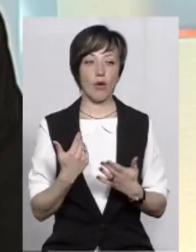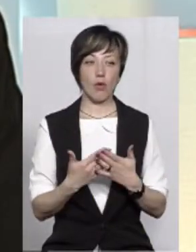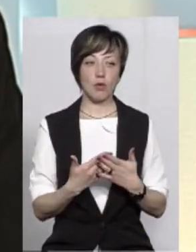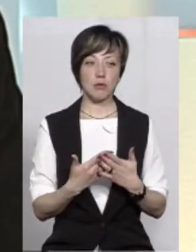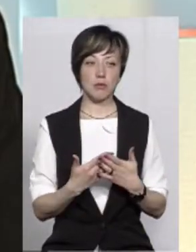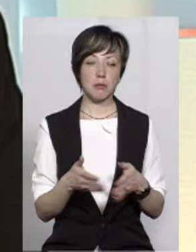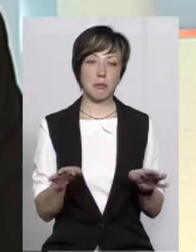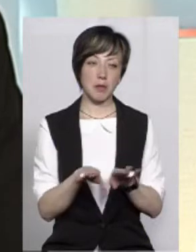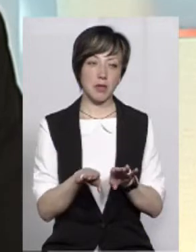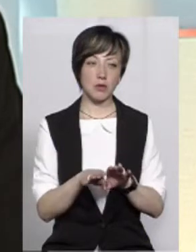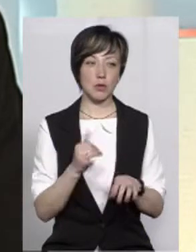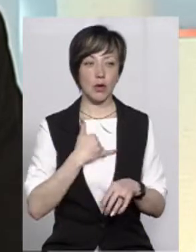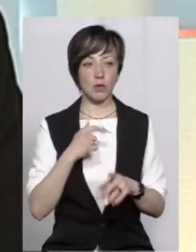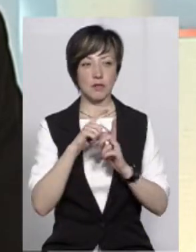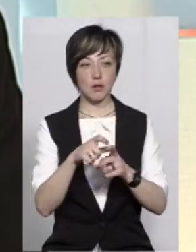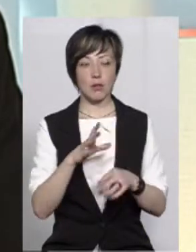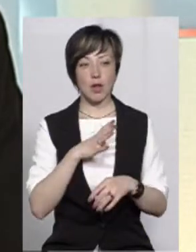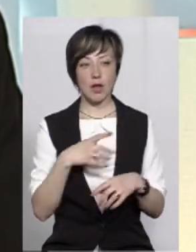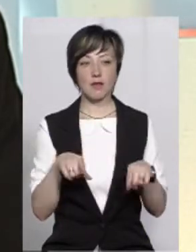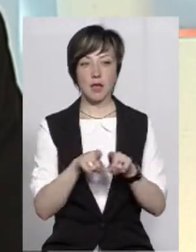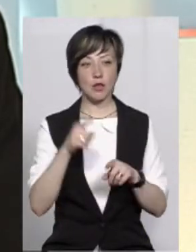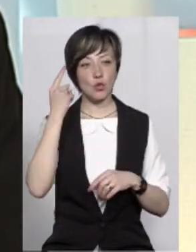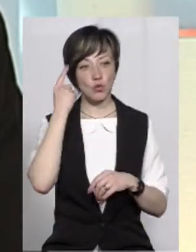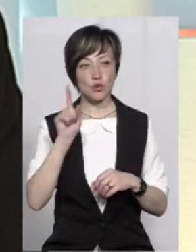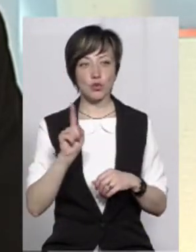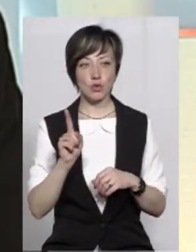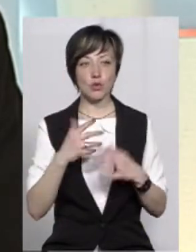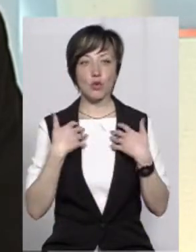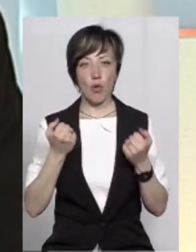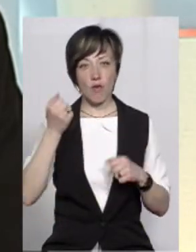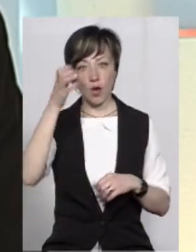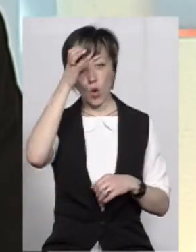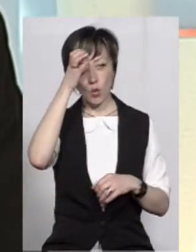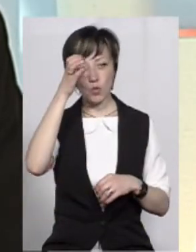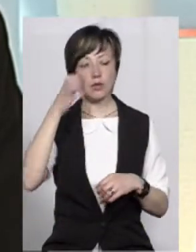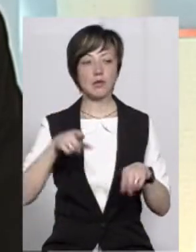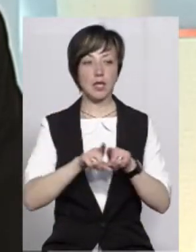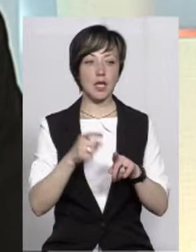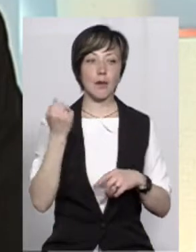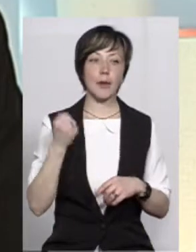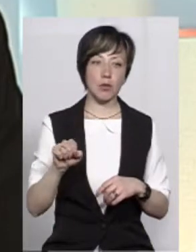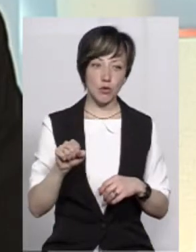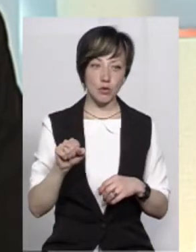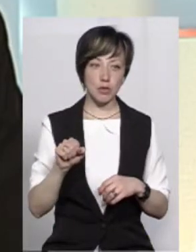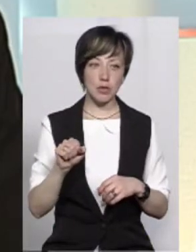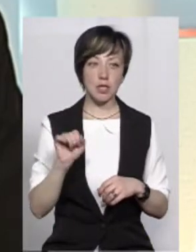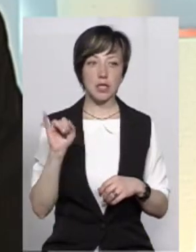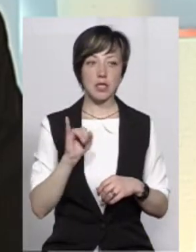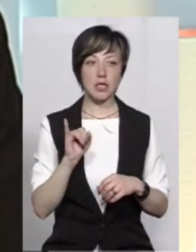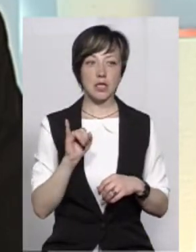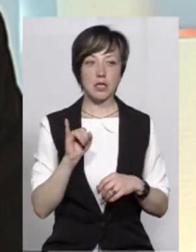Ось приблизно ось така от у нас відповідь була. Я все-таки, знаєте, думаю, що здоровий глузд все-таки переможе,